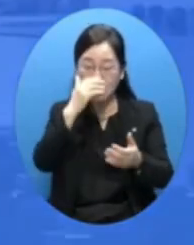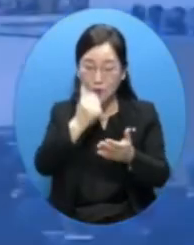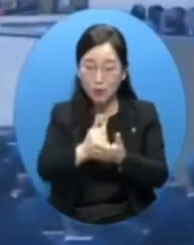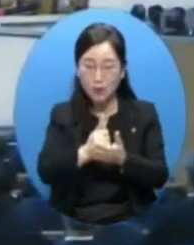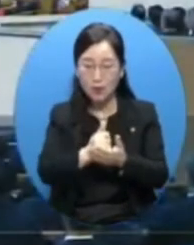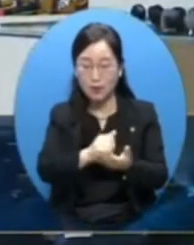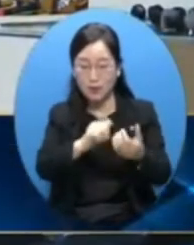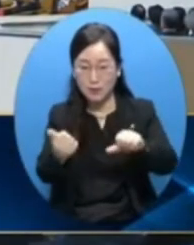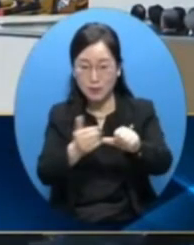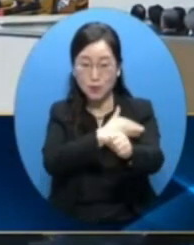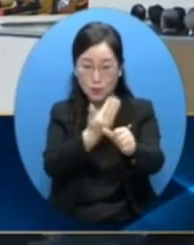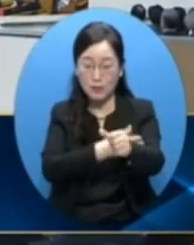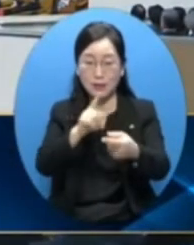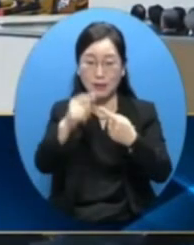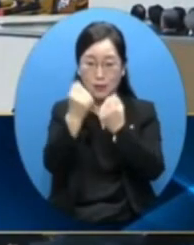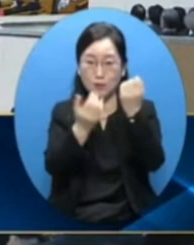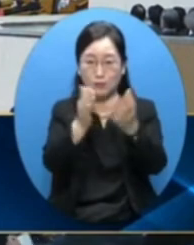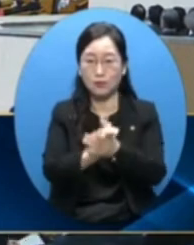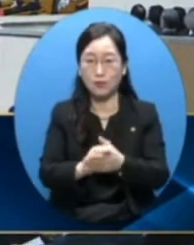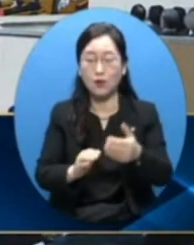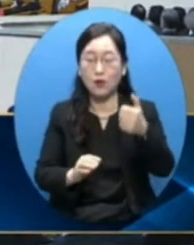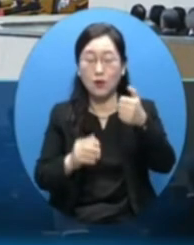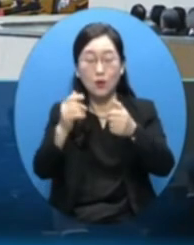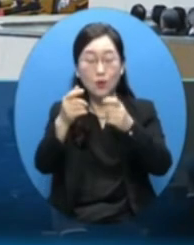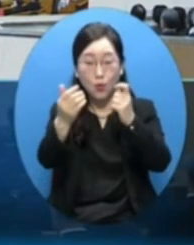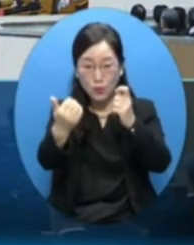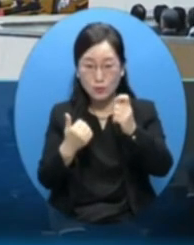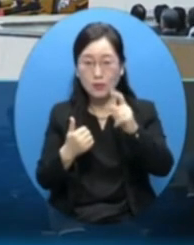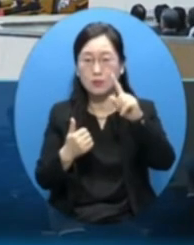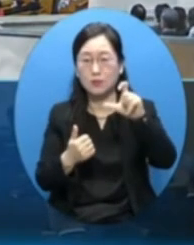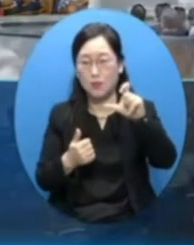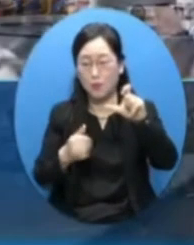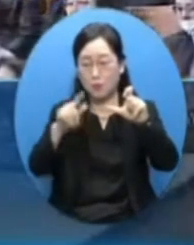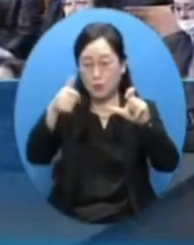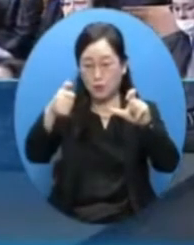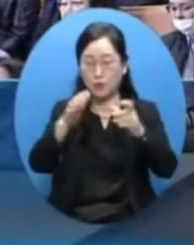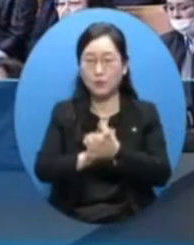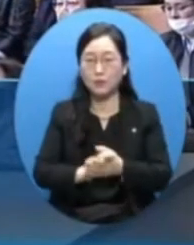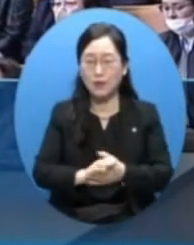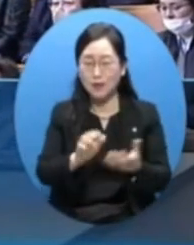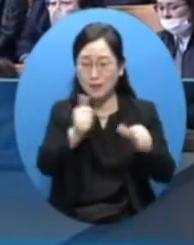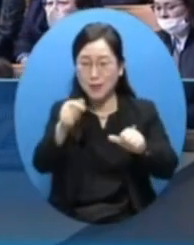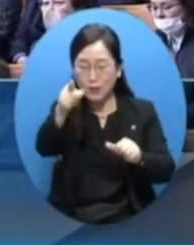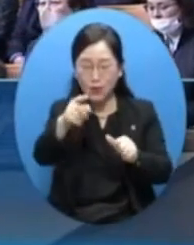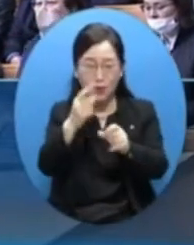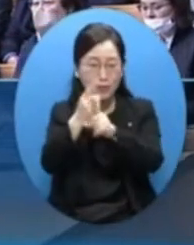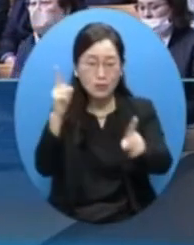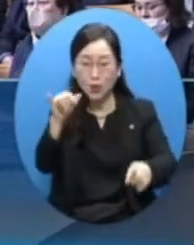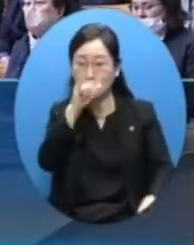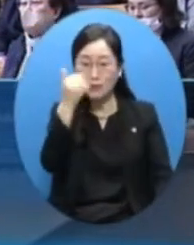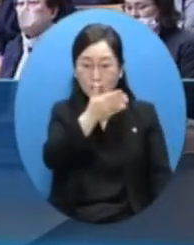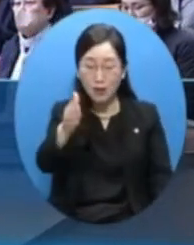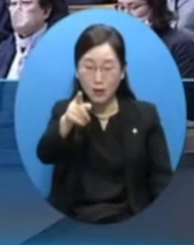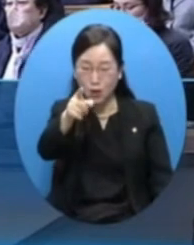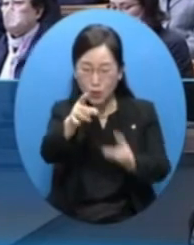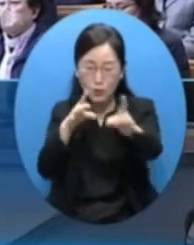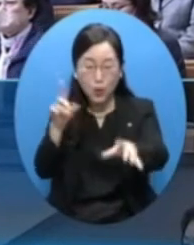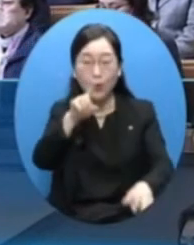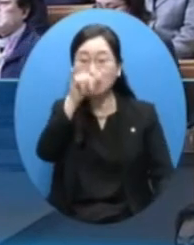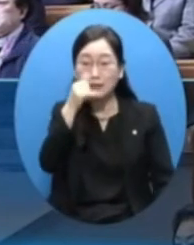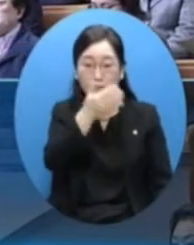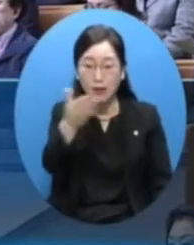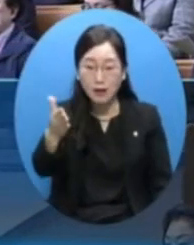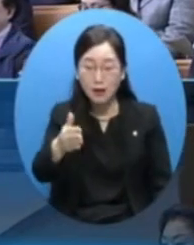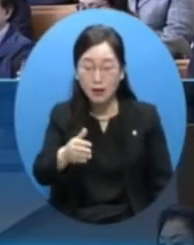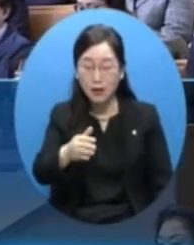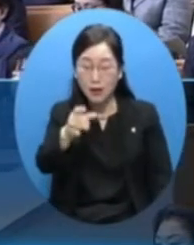말씀합니다. 고린도전서 15장 55절 56절입니다. 사망아 너의 승리가 어디 있느냐. 사망아 내가 쏘는 것이 어디 있느냐. 사망에 쏘는